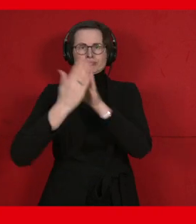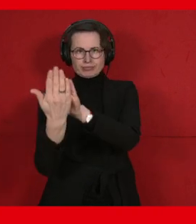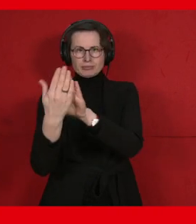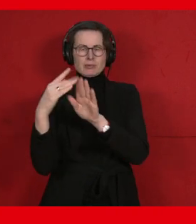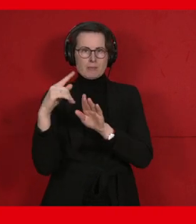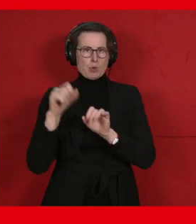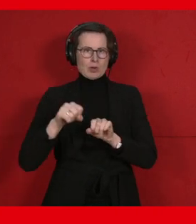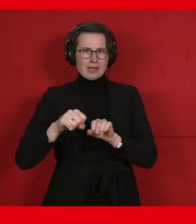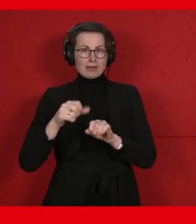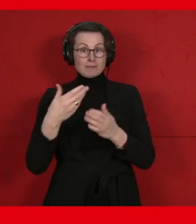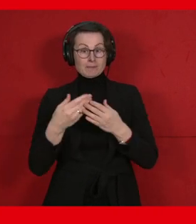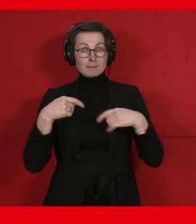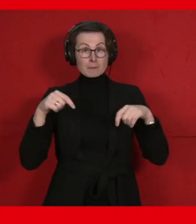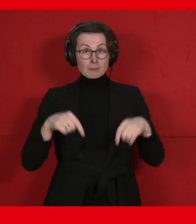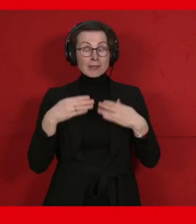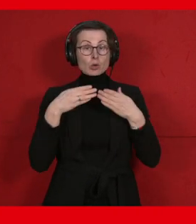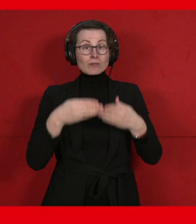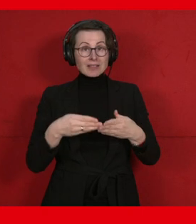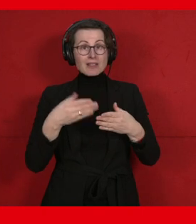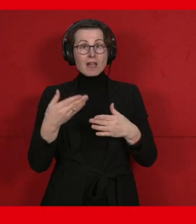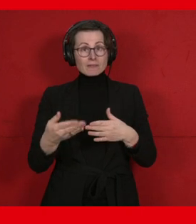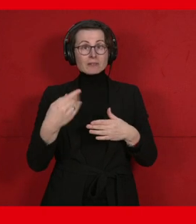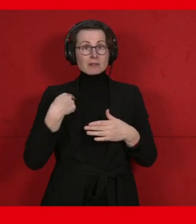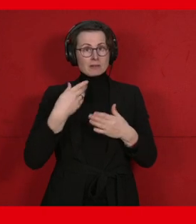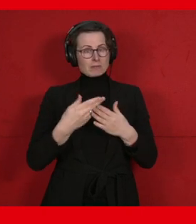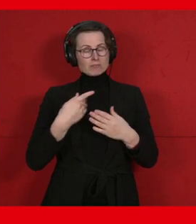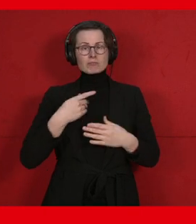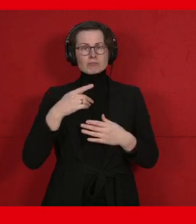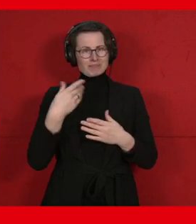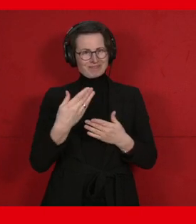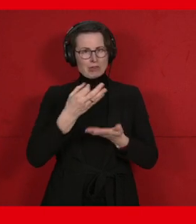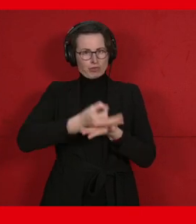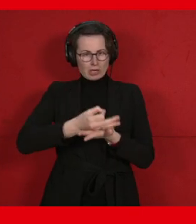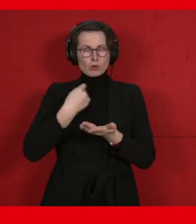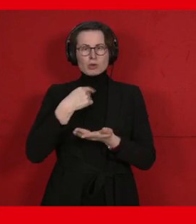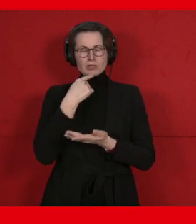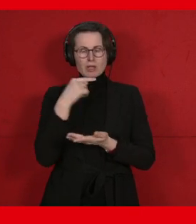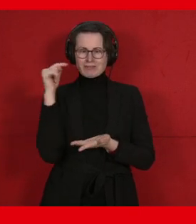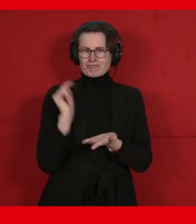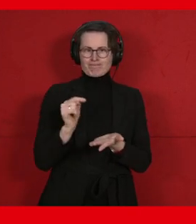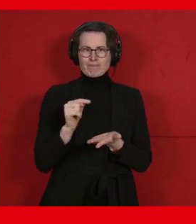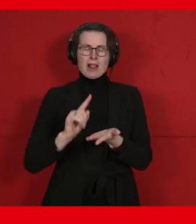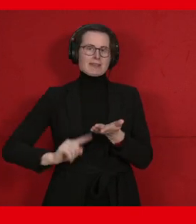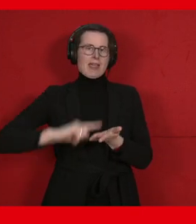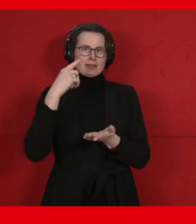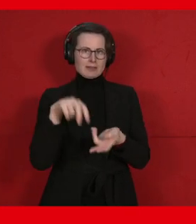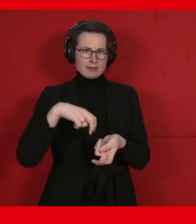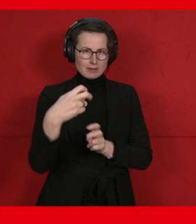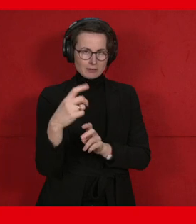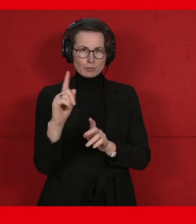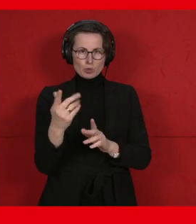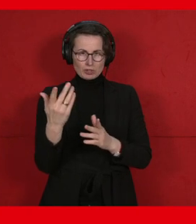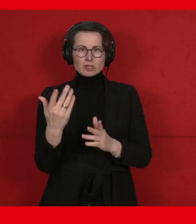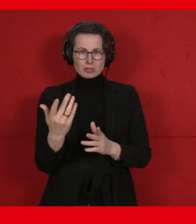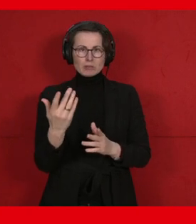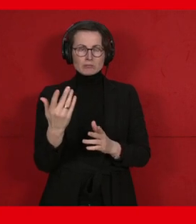schaffen. Und wir haben jetzt im Unternehmen einen Wille in Ludwigshafen, dass der Ludwigshafener Standort derjenige wird, der das auch als erster hinkriegt. Aber das kann ich